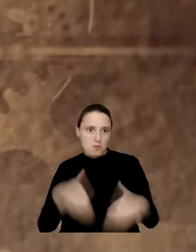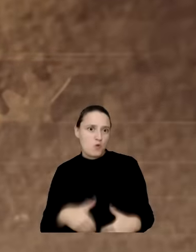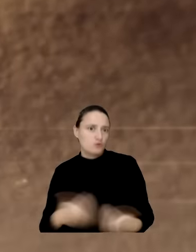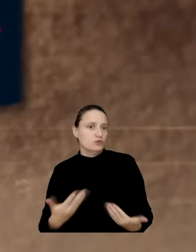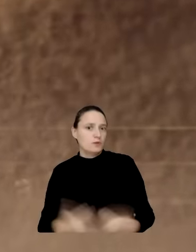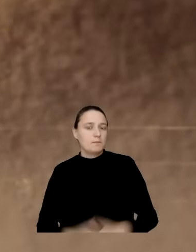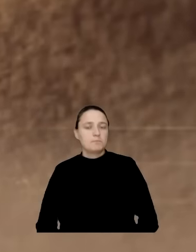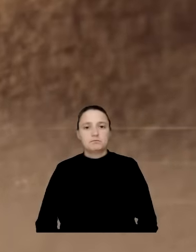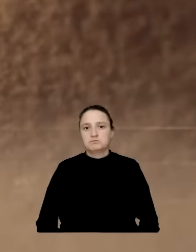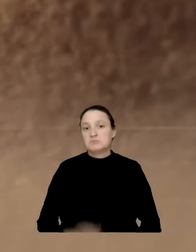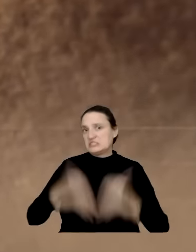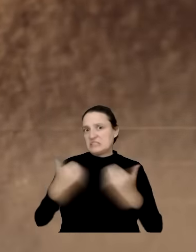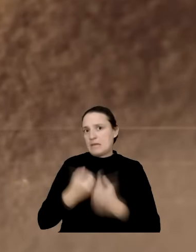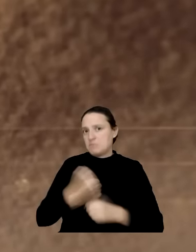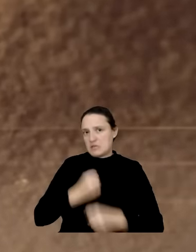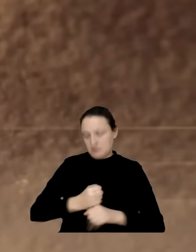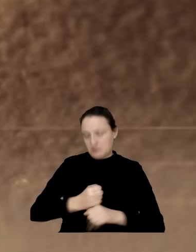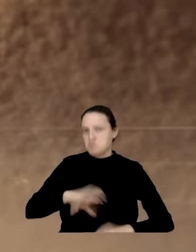w Sejmie.